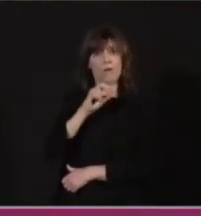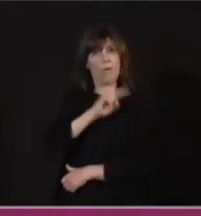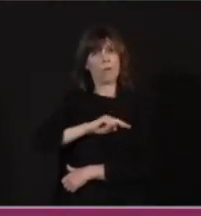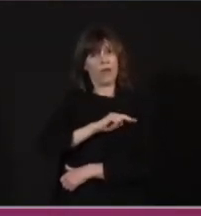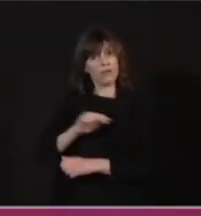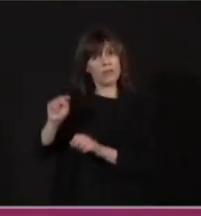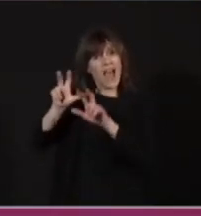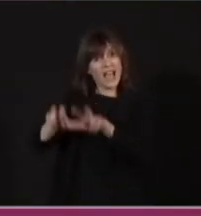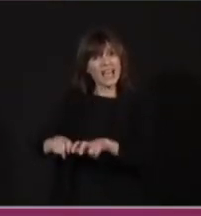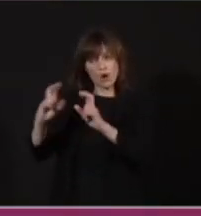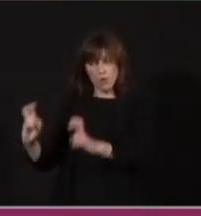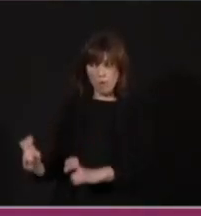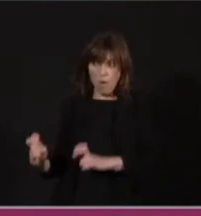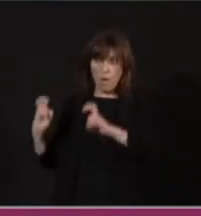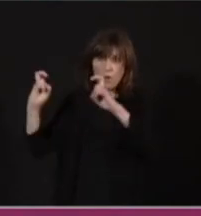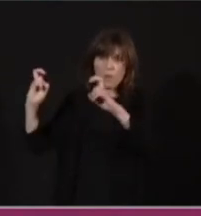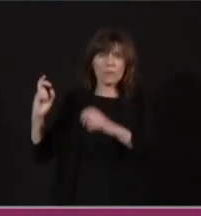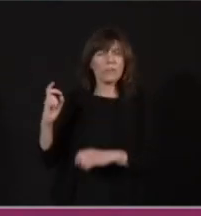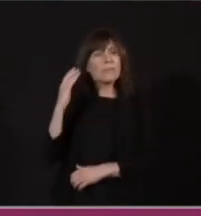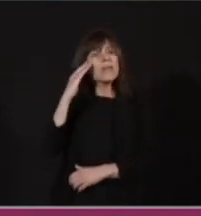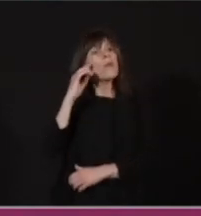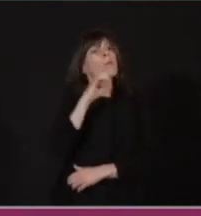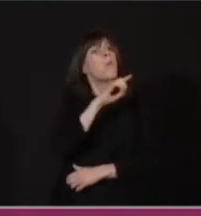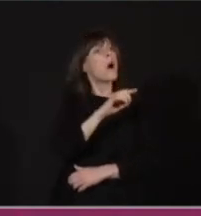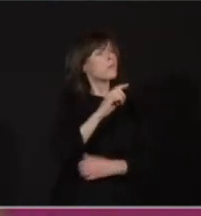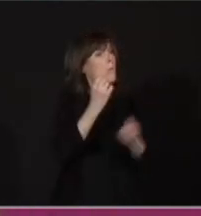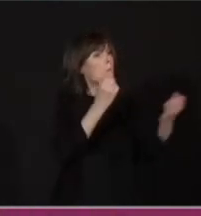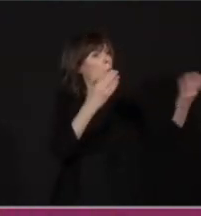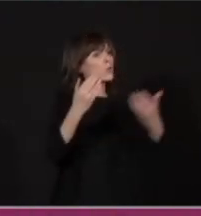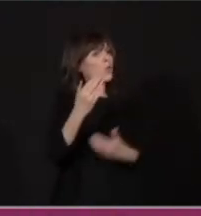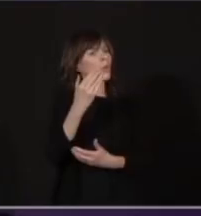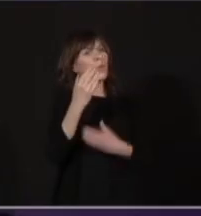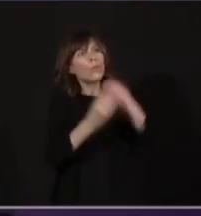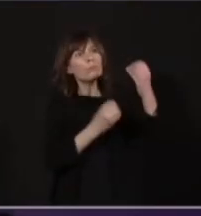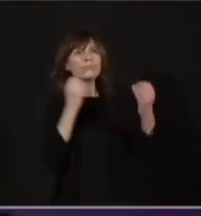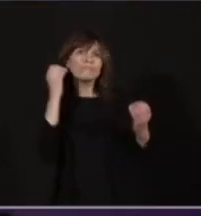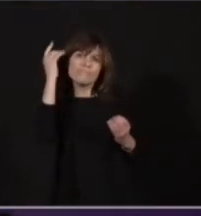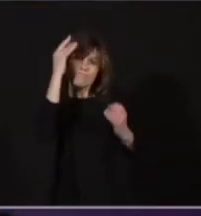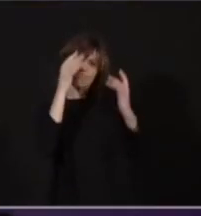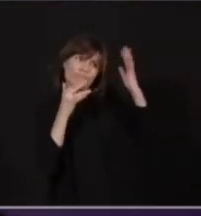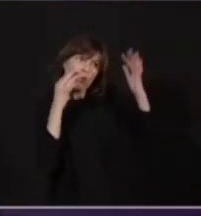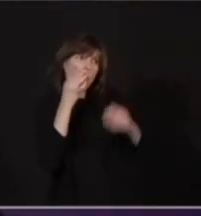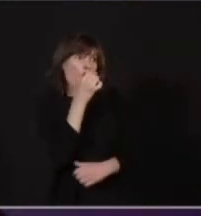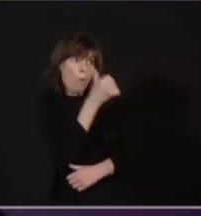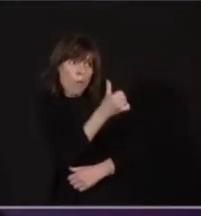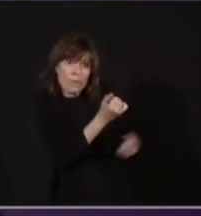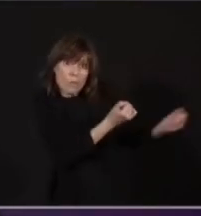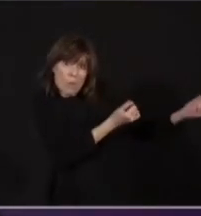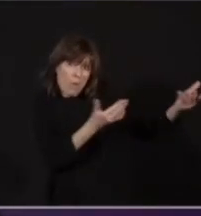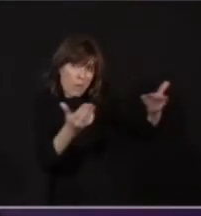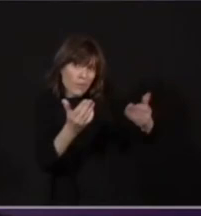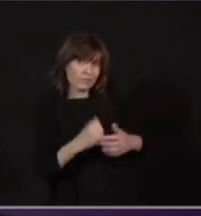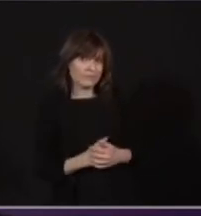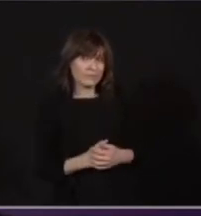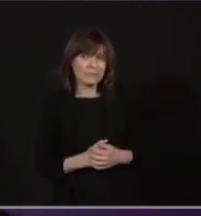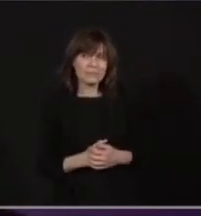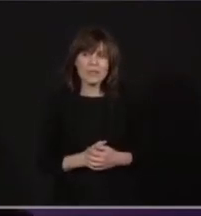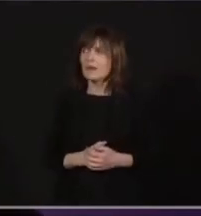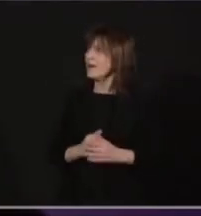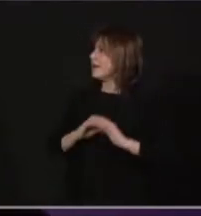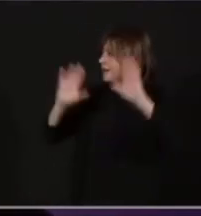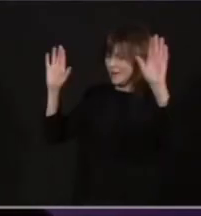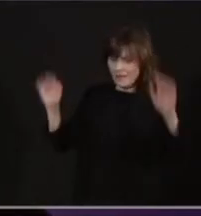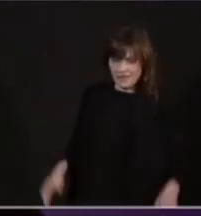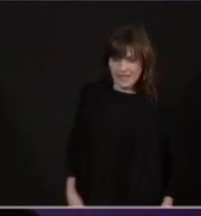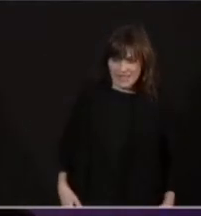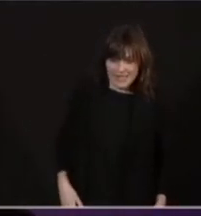tu avais une proposition à mettre sur la table, une préoccupation qui te paraît importante pour la campagne de Fabien Roussel? Je me refuse à